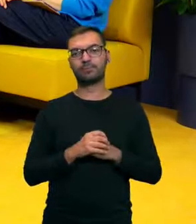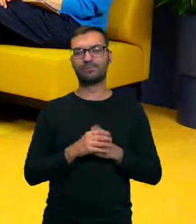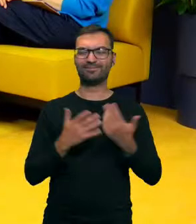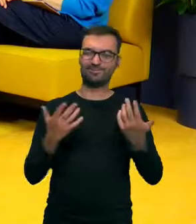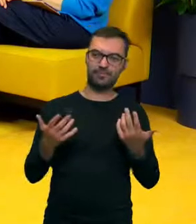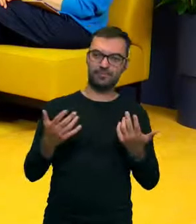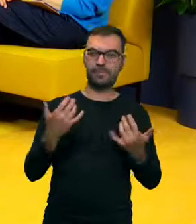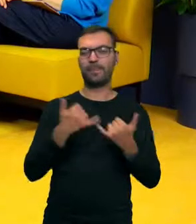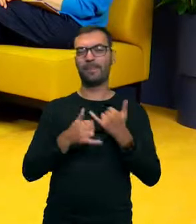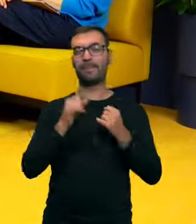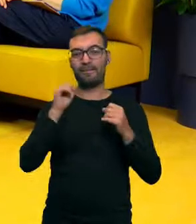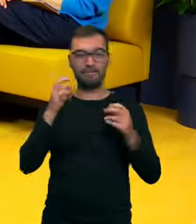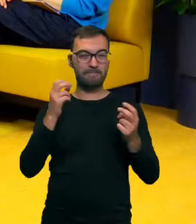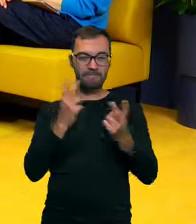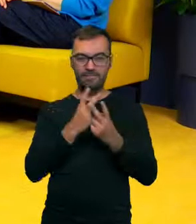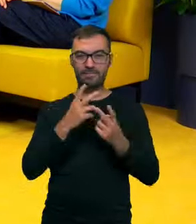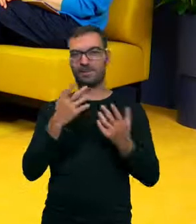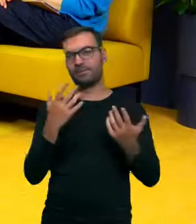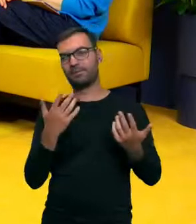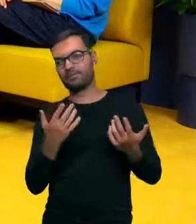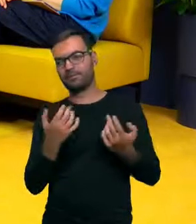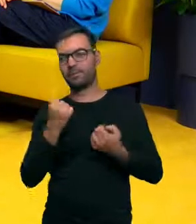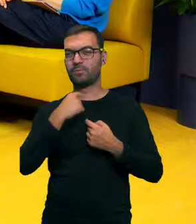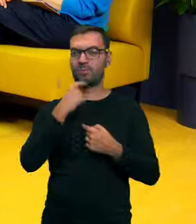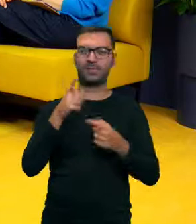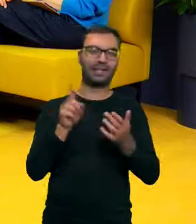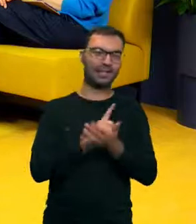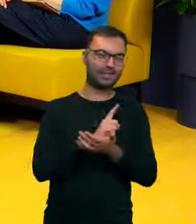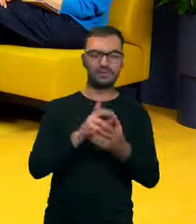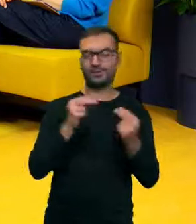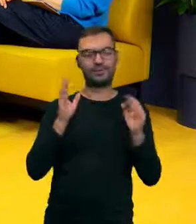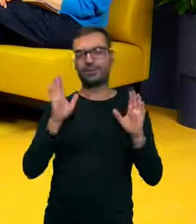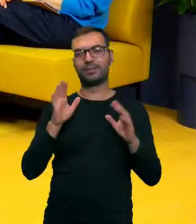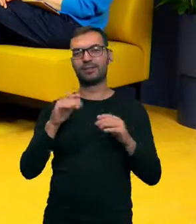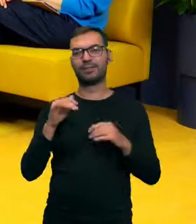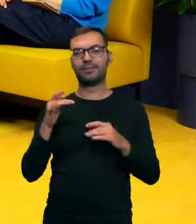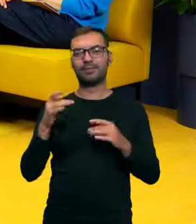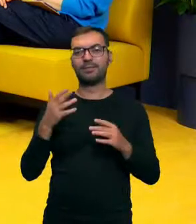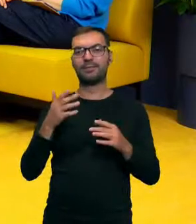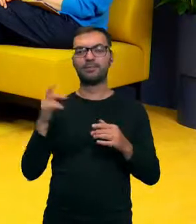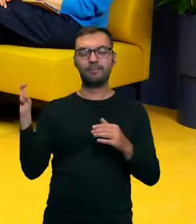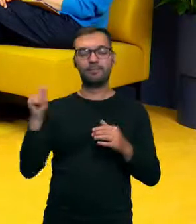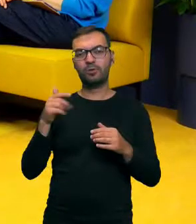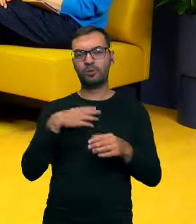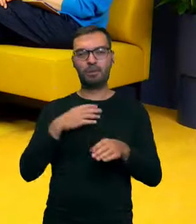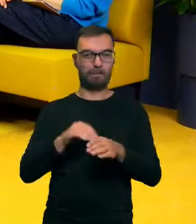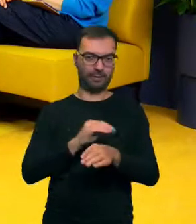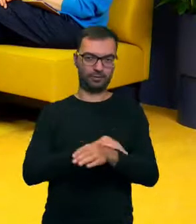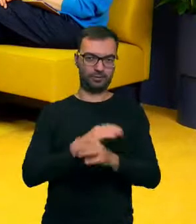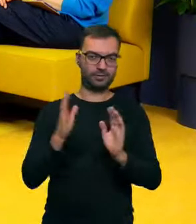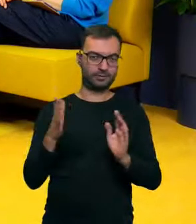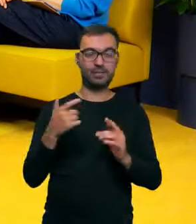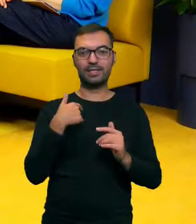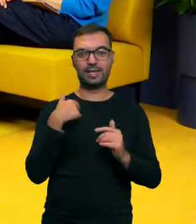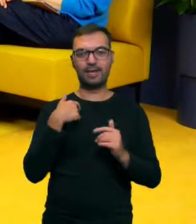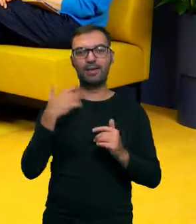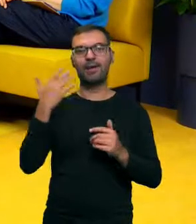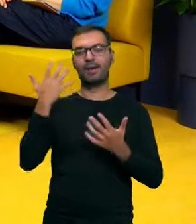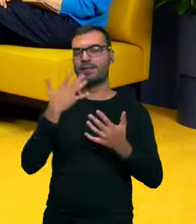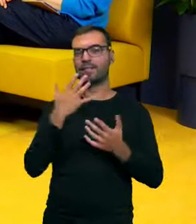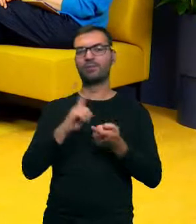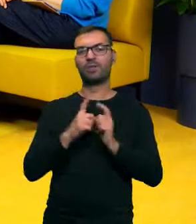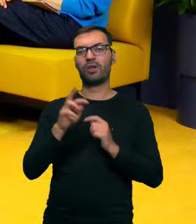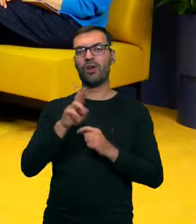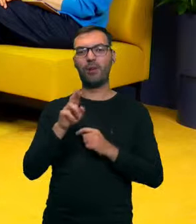trudno wtedy powiedzieć o tym, jak bardzo, czy to będzie ryzyko, czy nie, no trzeba było mieć na to jakiś sposób. Ja chciałem się spotkać z